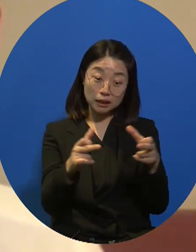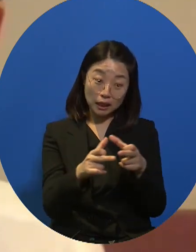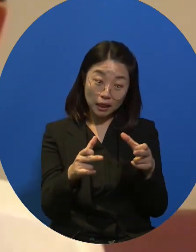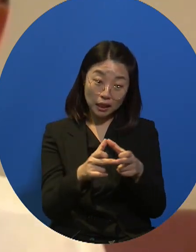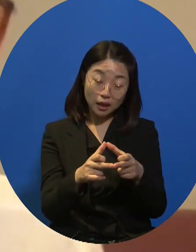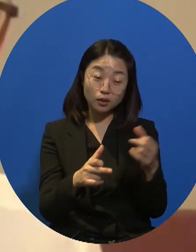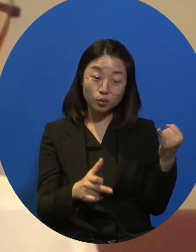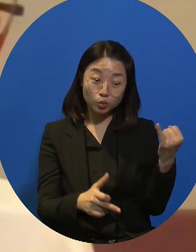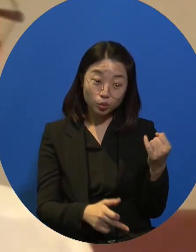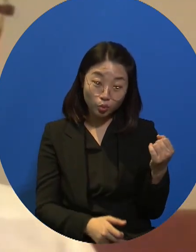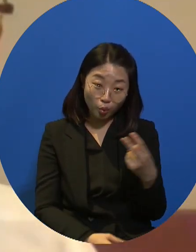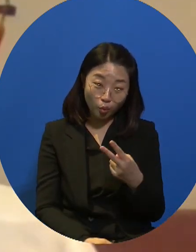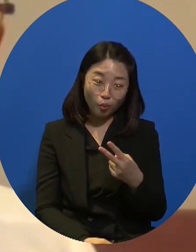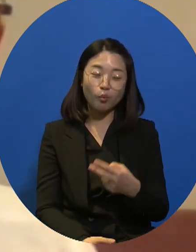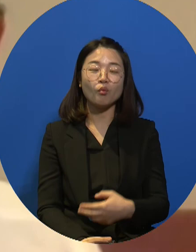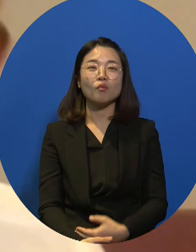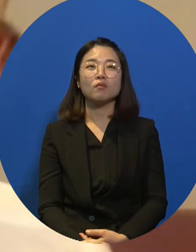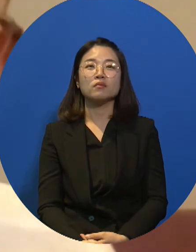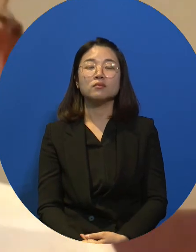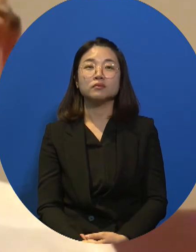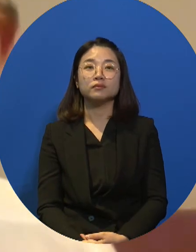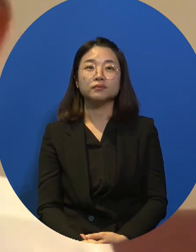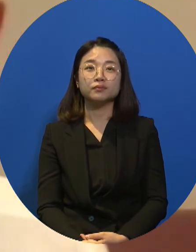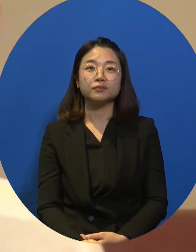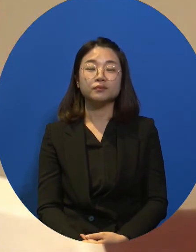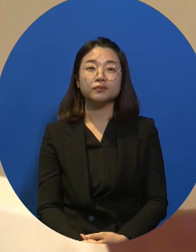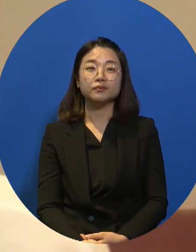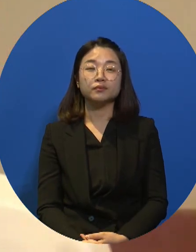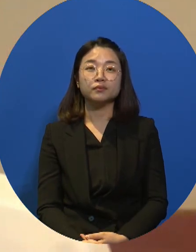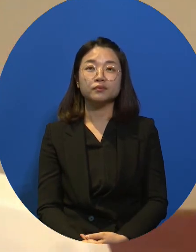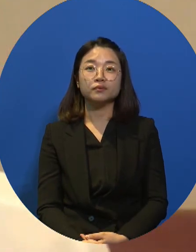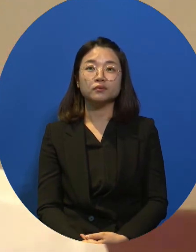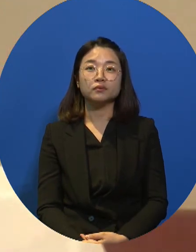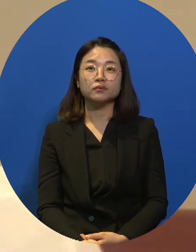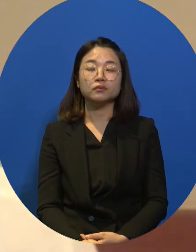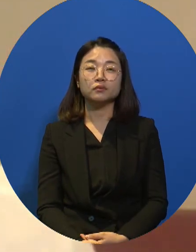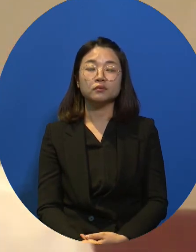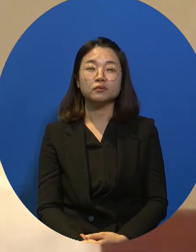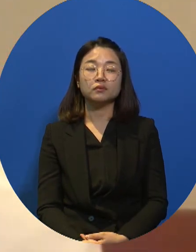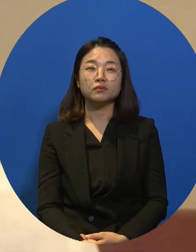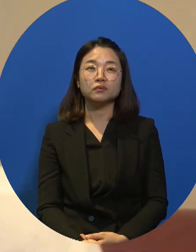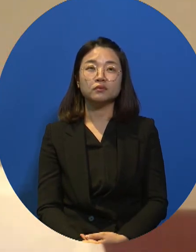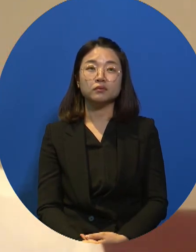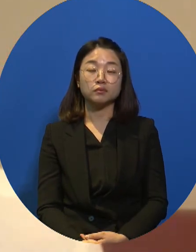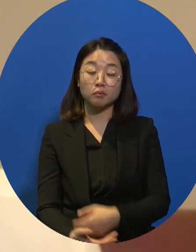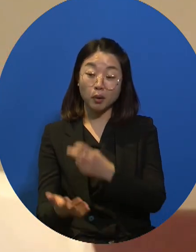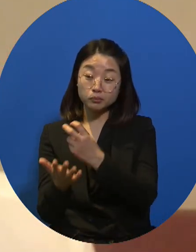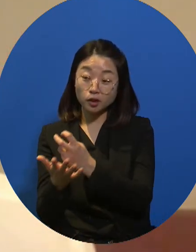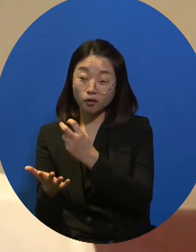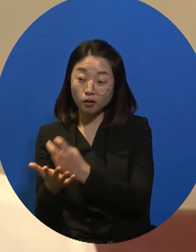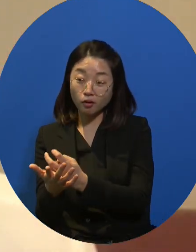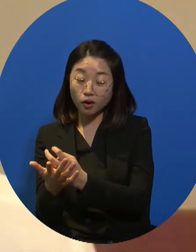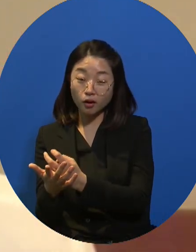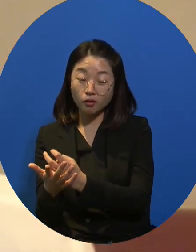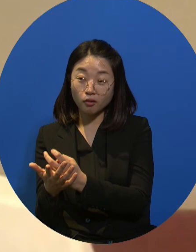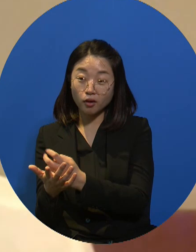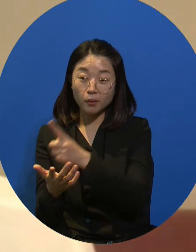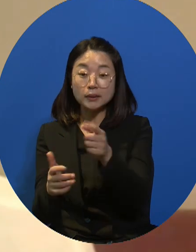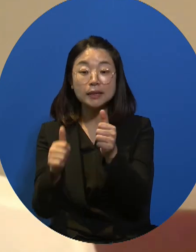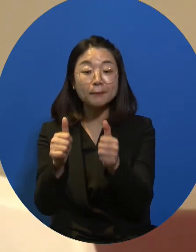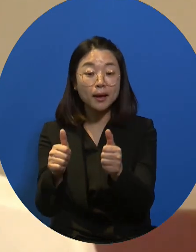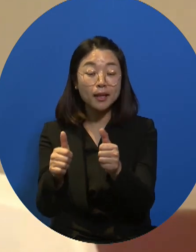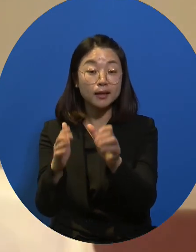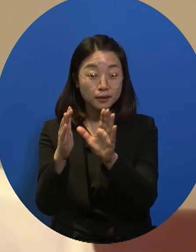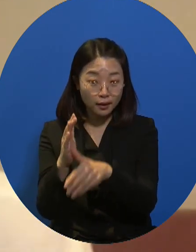장애인이라던가 관련된 그런 제도도 진행이 되고 있고, 그리고 법적인 어떤 재판의